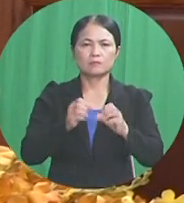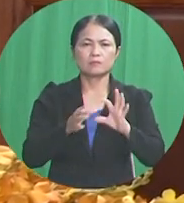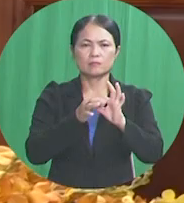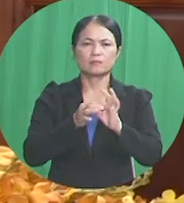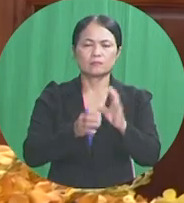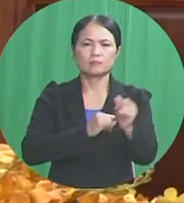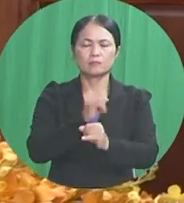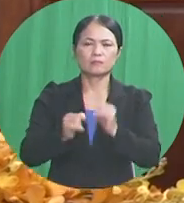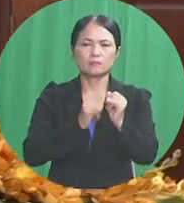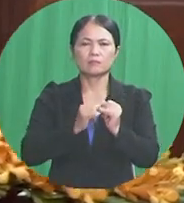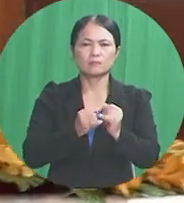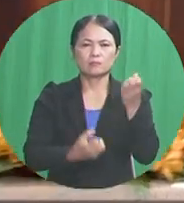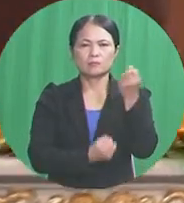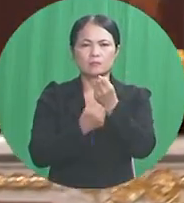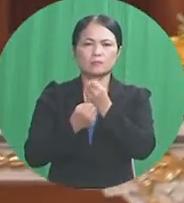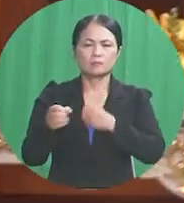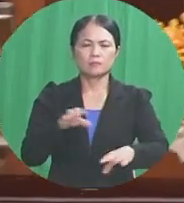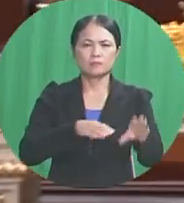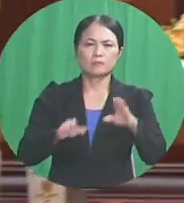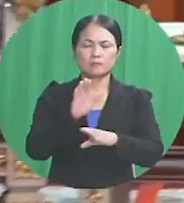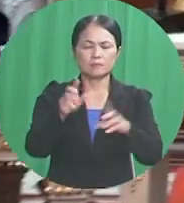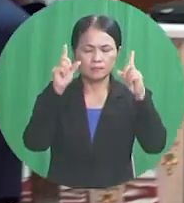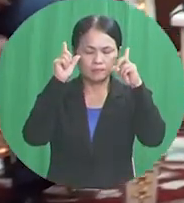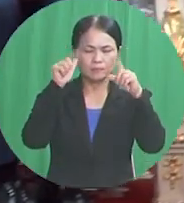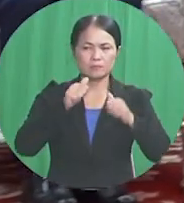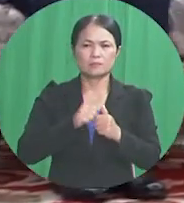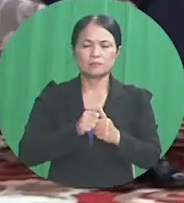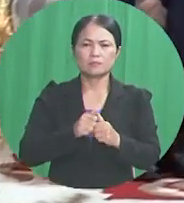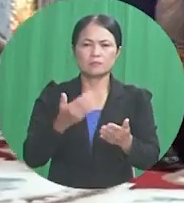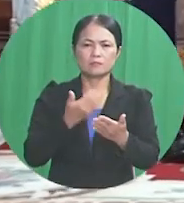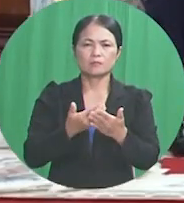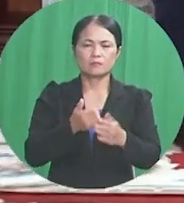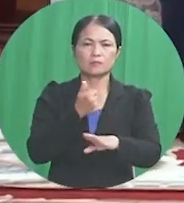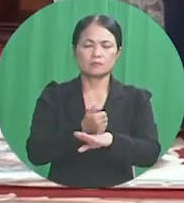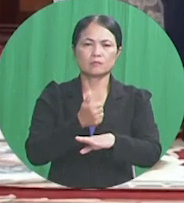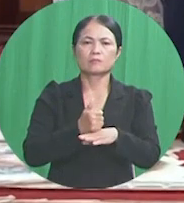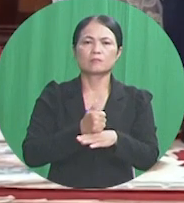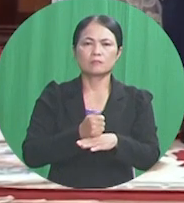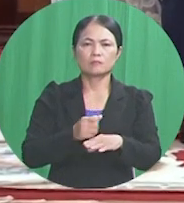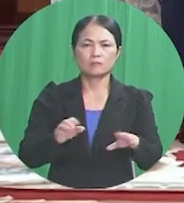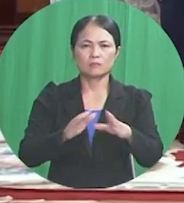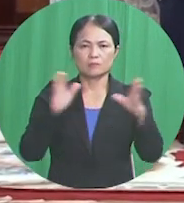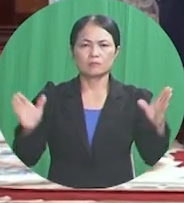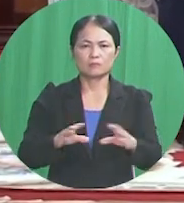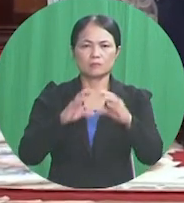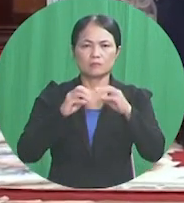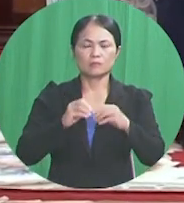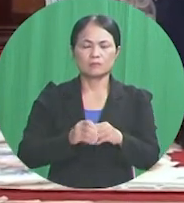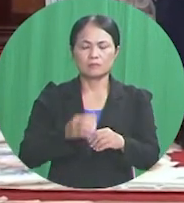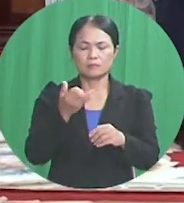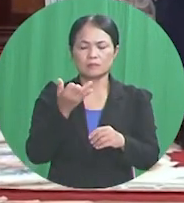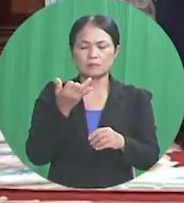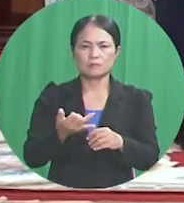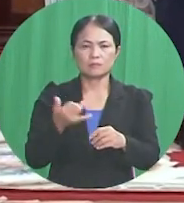อันตรจิตหนึ่งส่งความโตรไปสกรรมระบองไอหยุดดำขนองเนียมเชียประธานในอังมหาสันนิบาตเลือกตีจัดสับประ